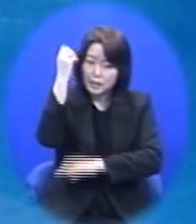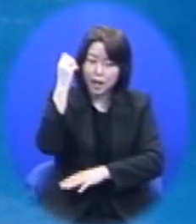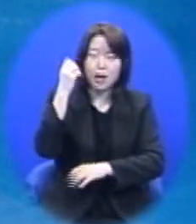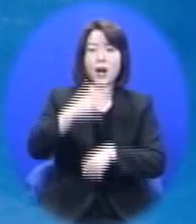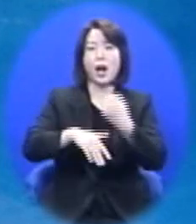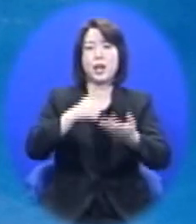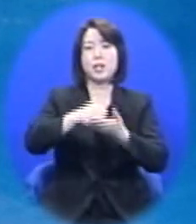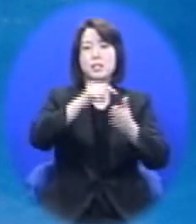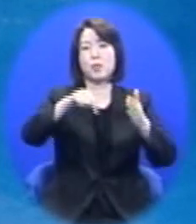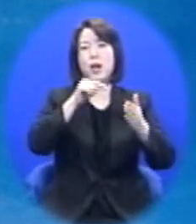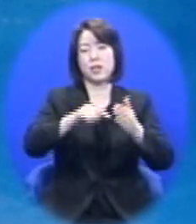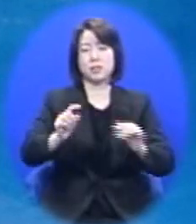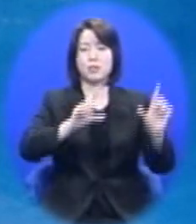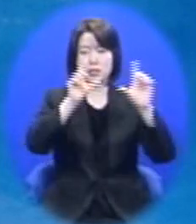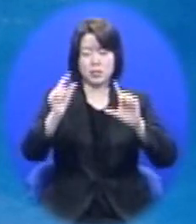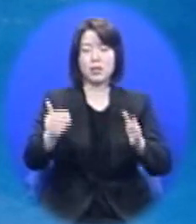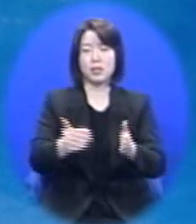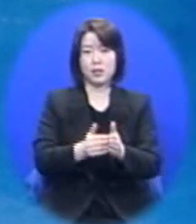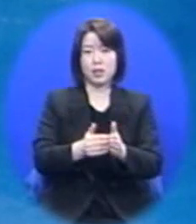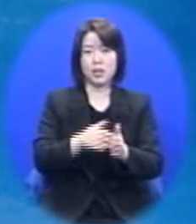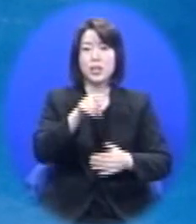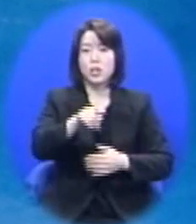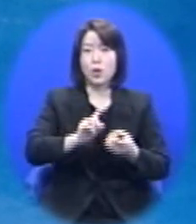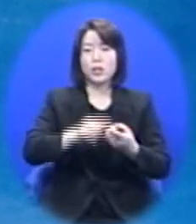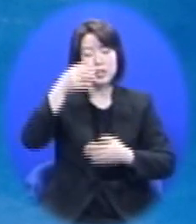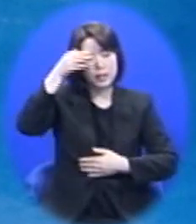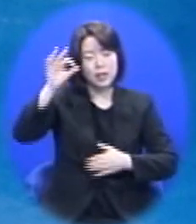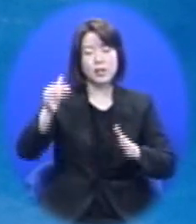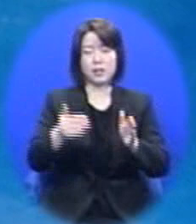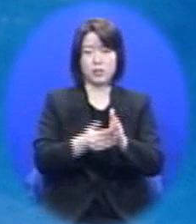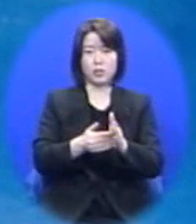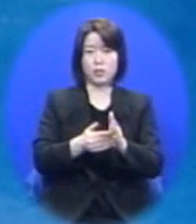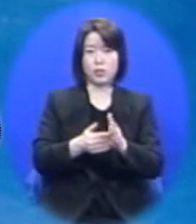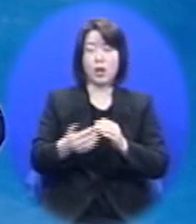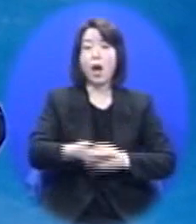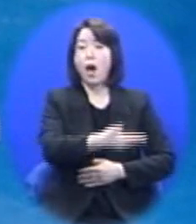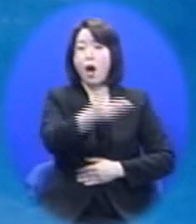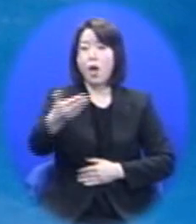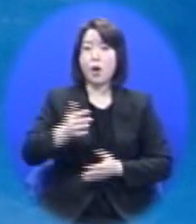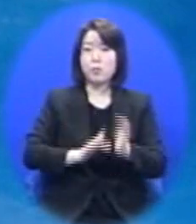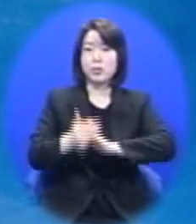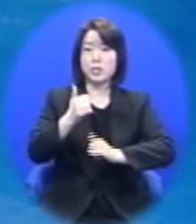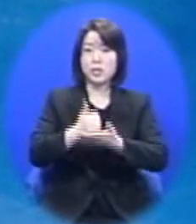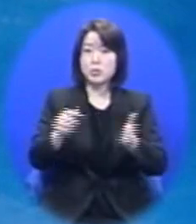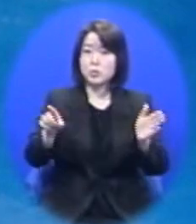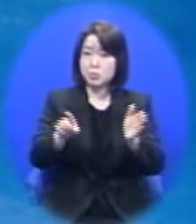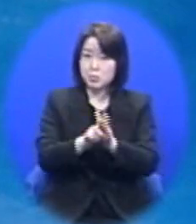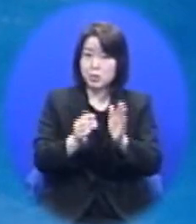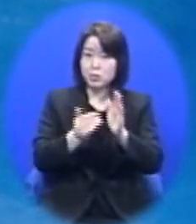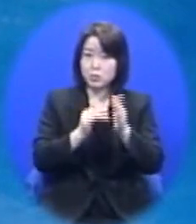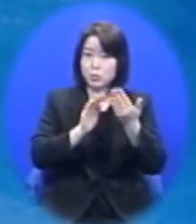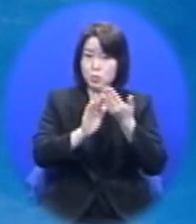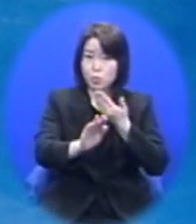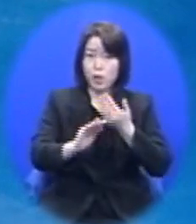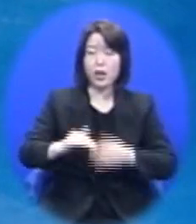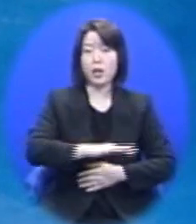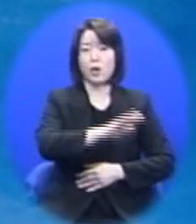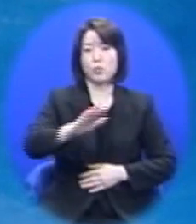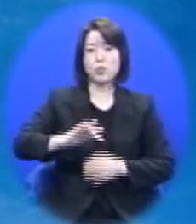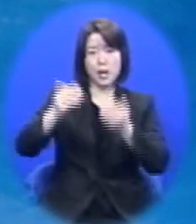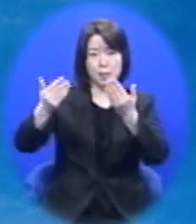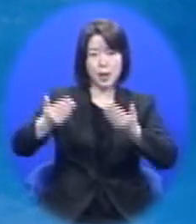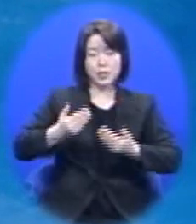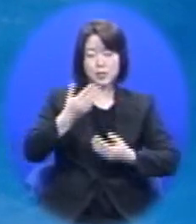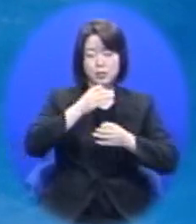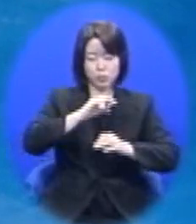살았구나. 그걸 깨달은 거예요. 여러분, 예수를 믿고 우리가 받은 참 놀라운